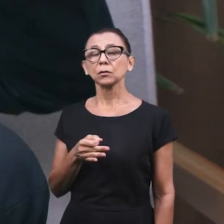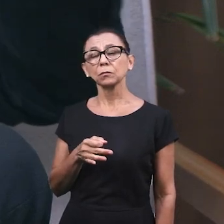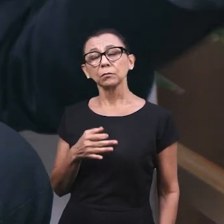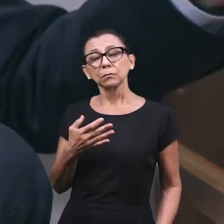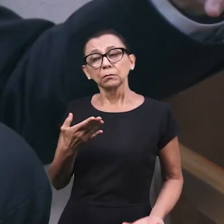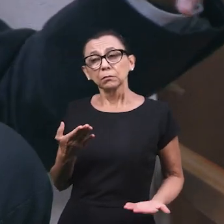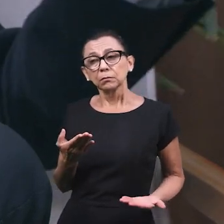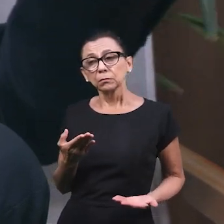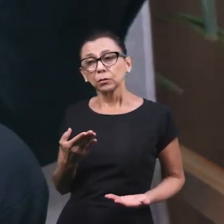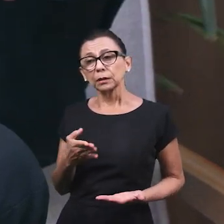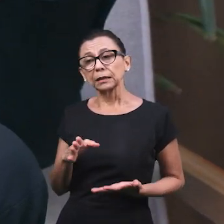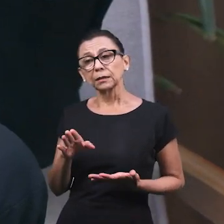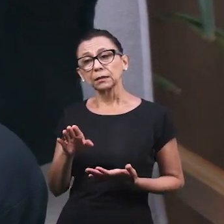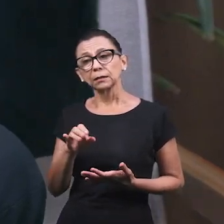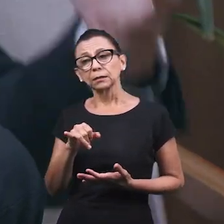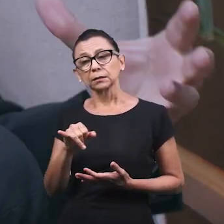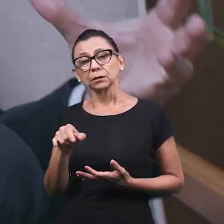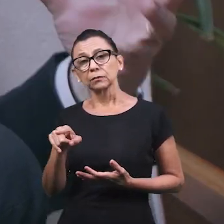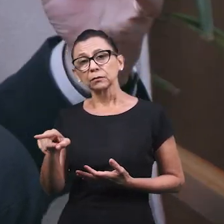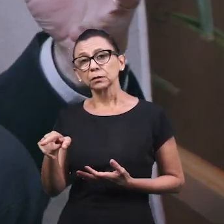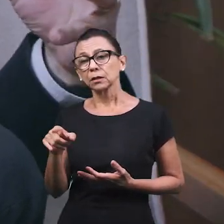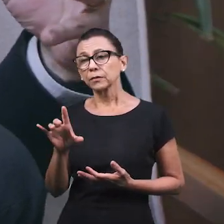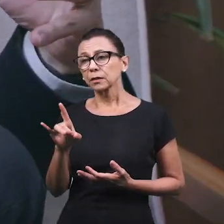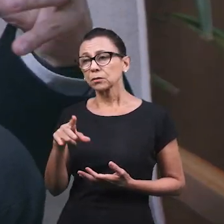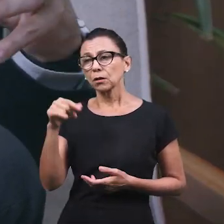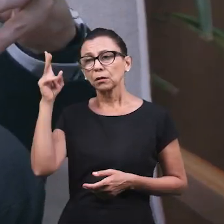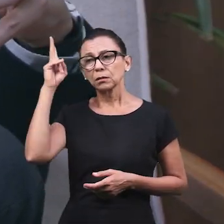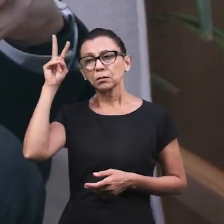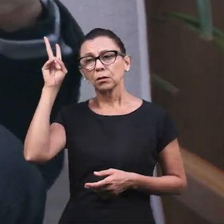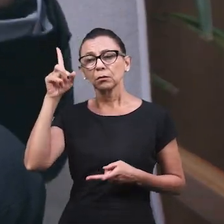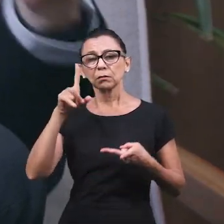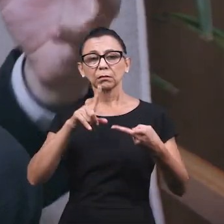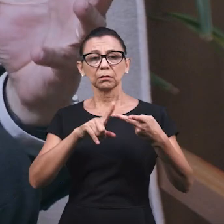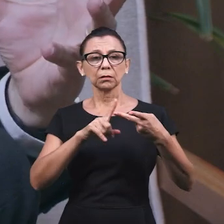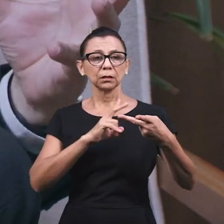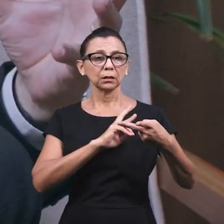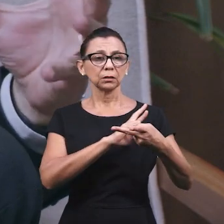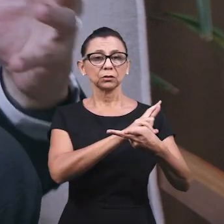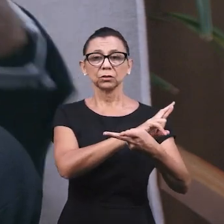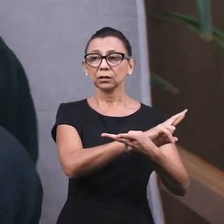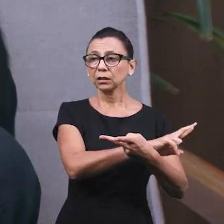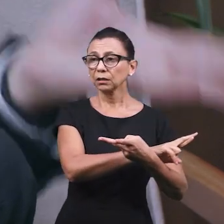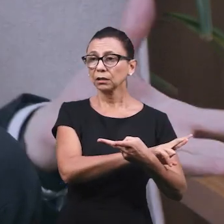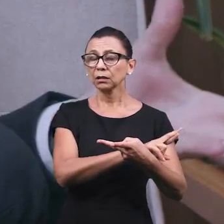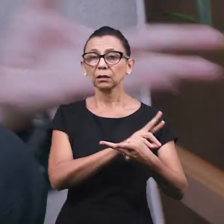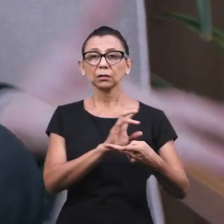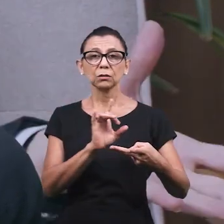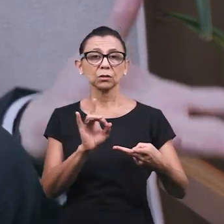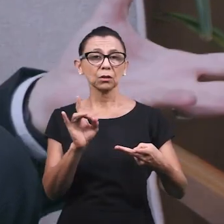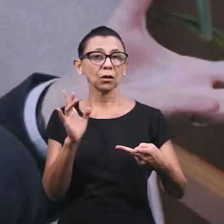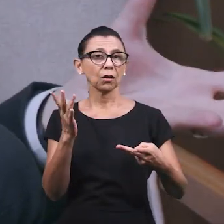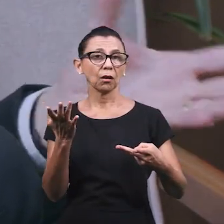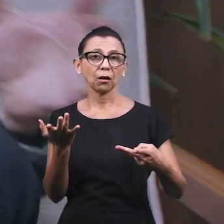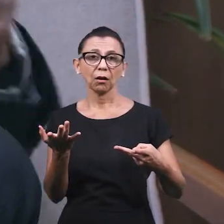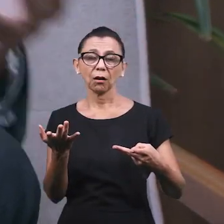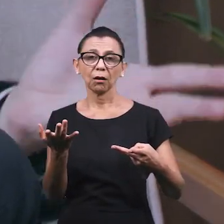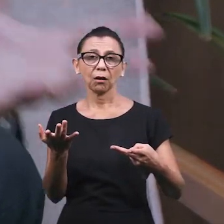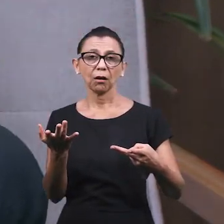sinon, on reste dans l'histoire, dans la religion, dans l'aspect